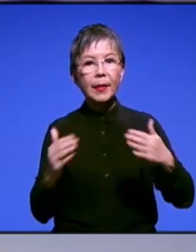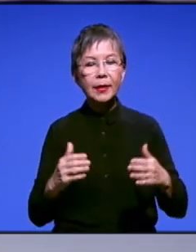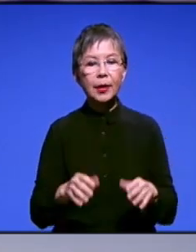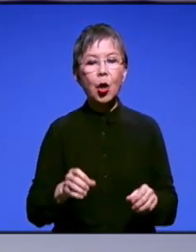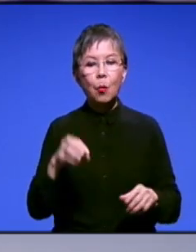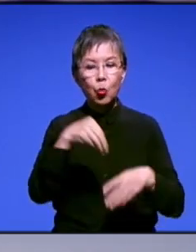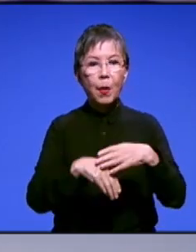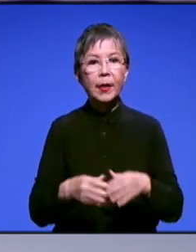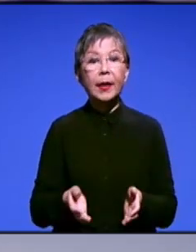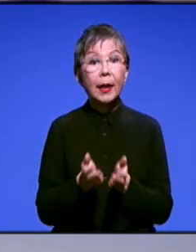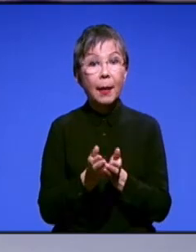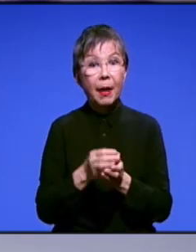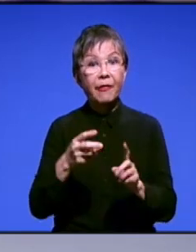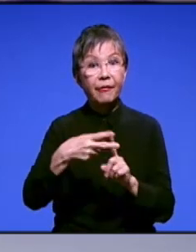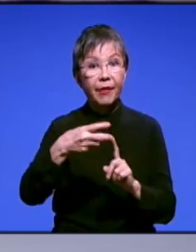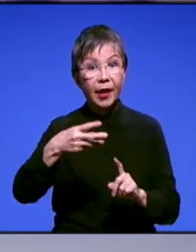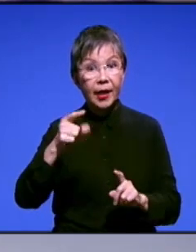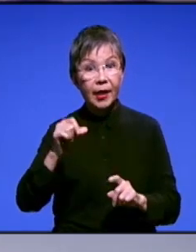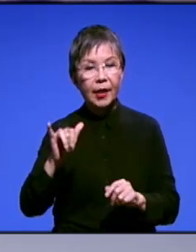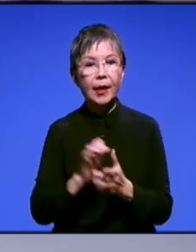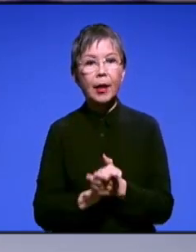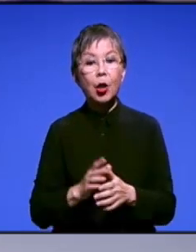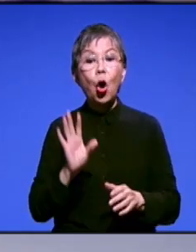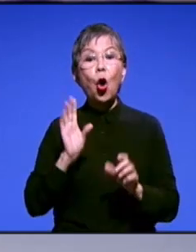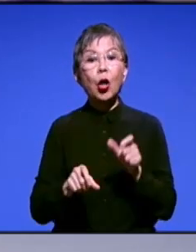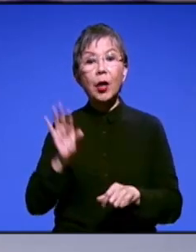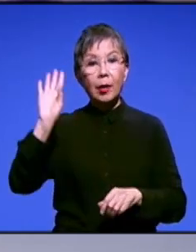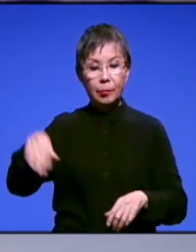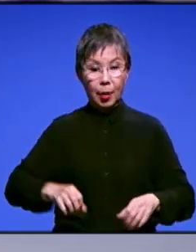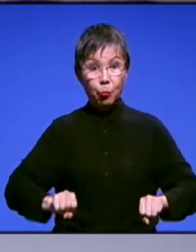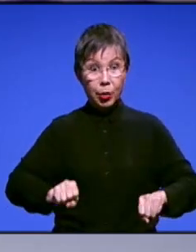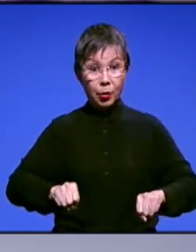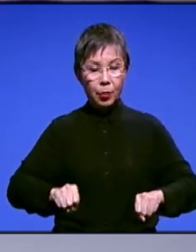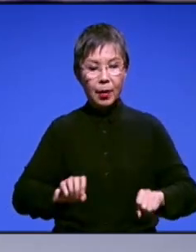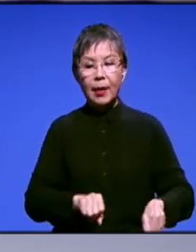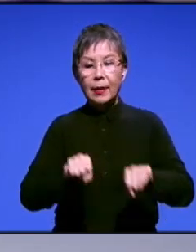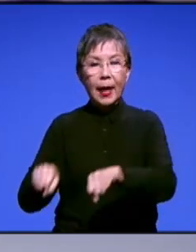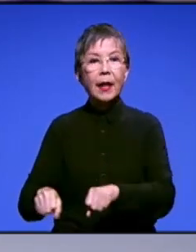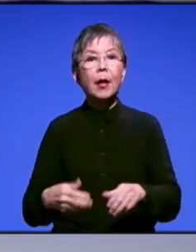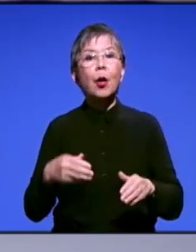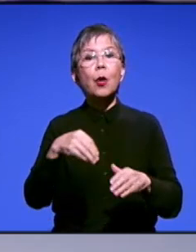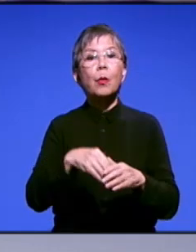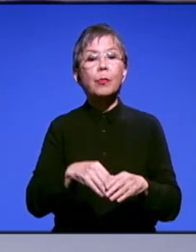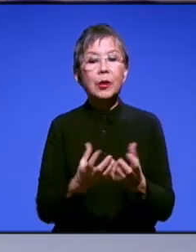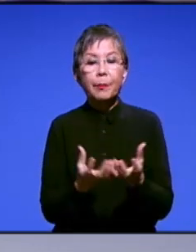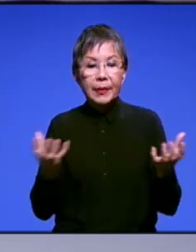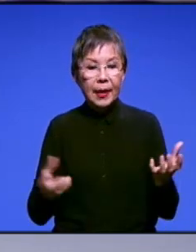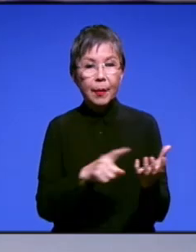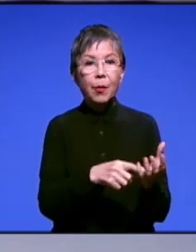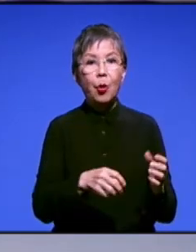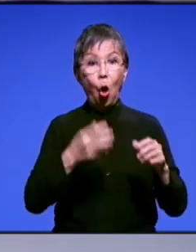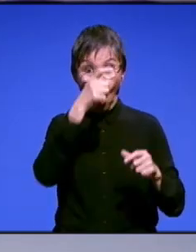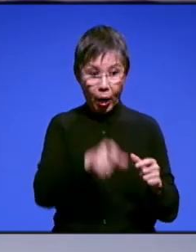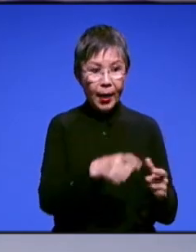kapal feri. Syah Bandar sebelumnya mengharuskan pemudik bersepeda motor berlayar dengan kapal feri terpisah dari